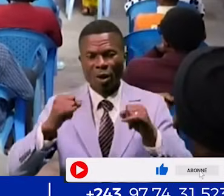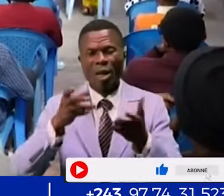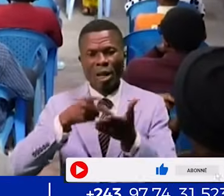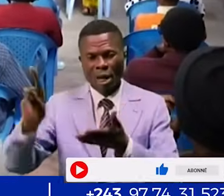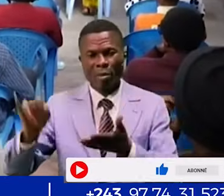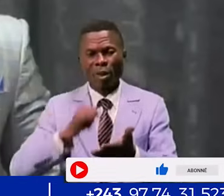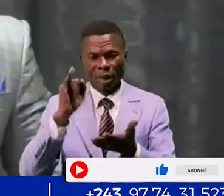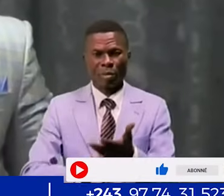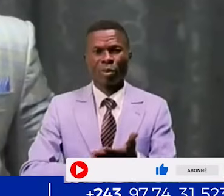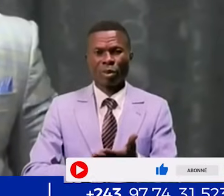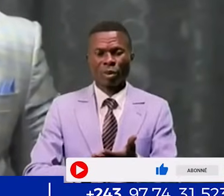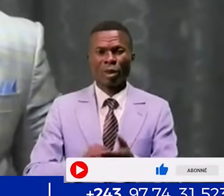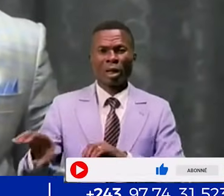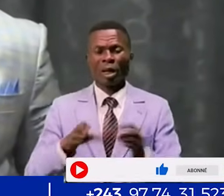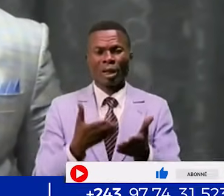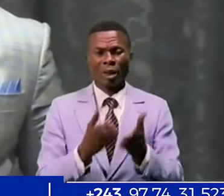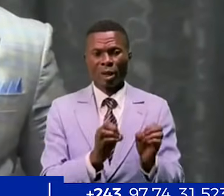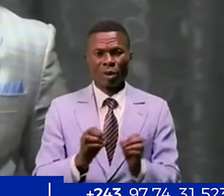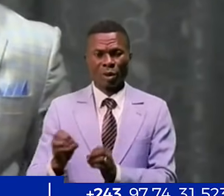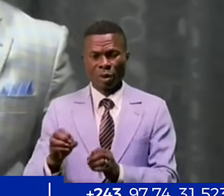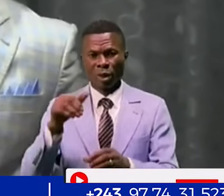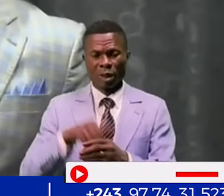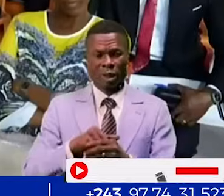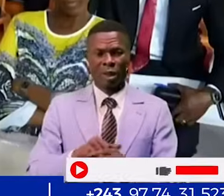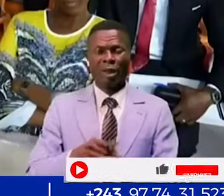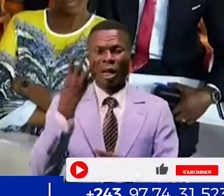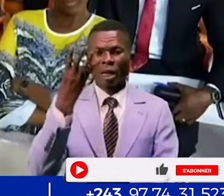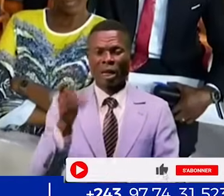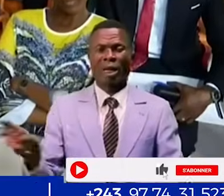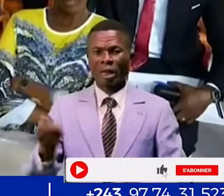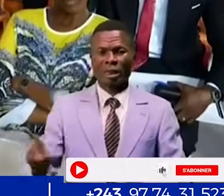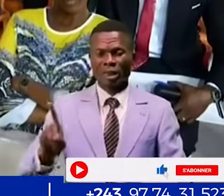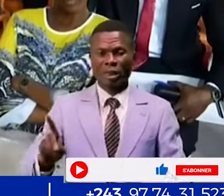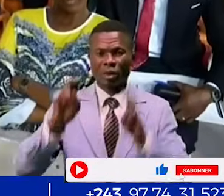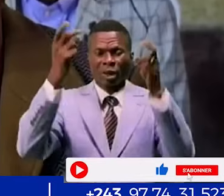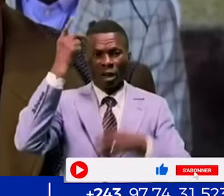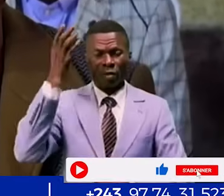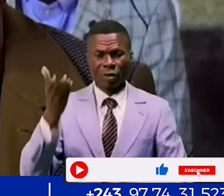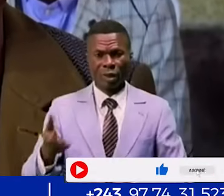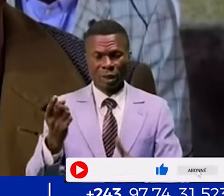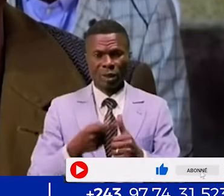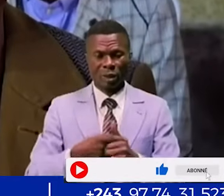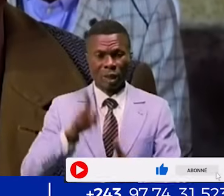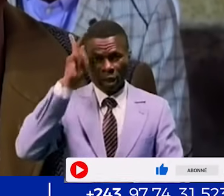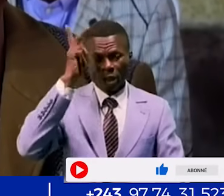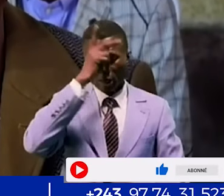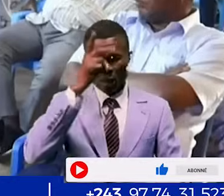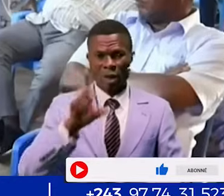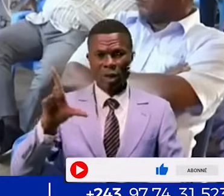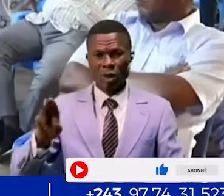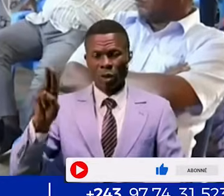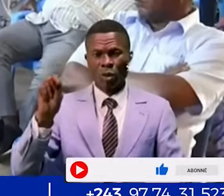des impôts. Ces activités sont organisées dans les 4 districts de la capitale congolaise, à savoir Tchangou,